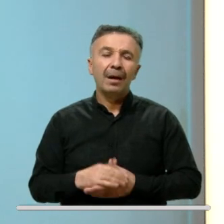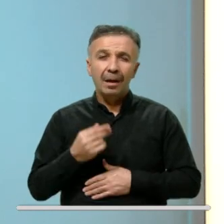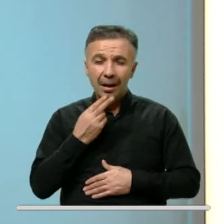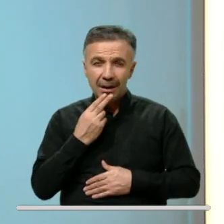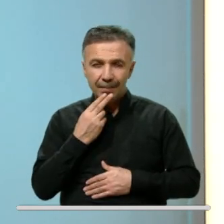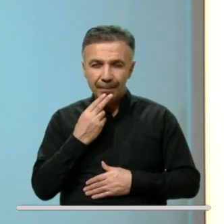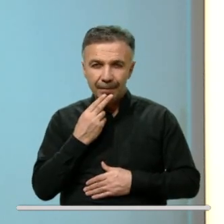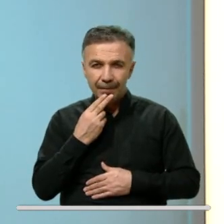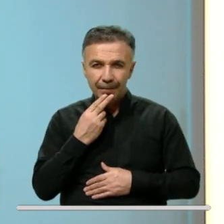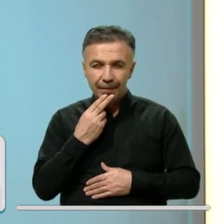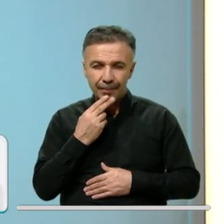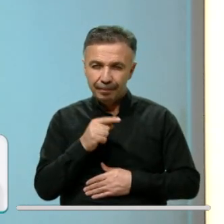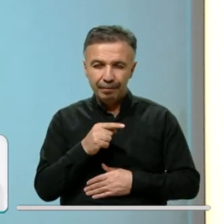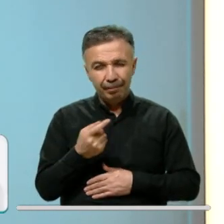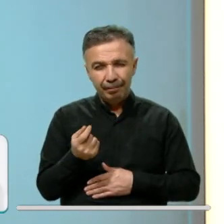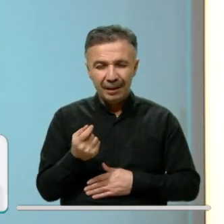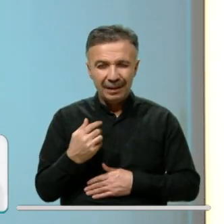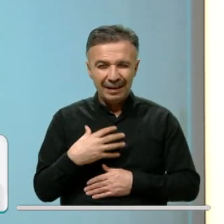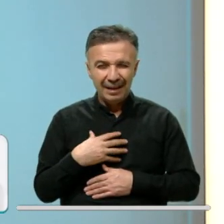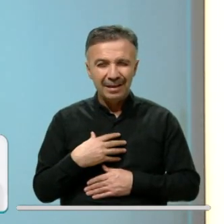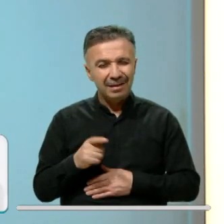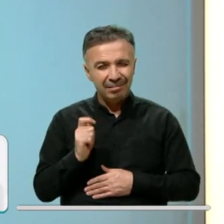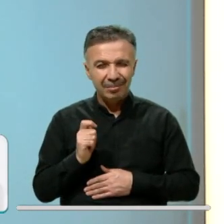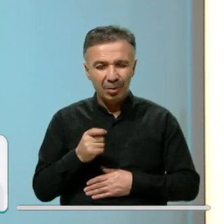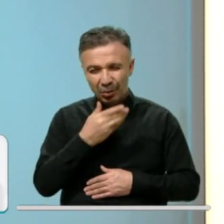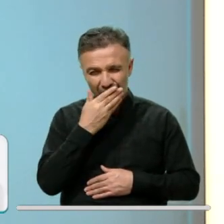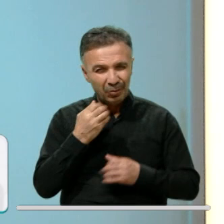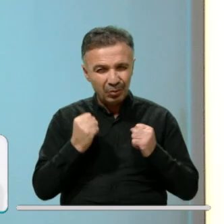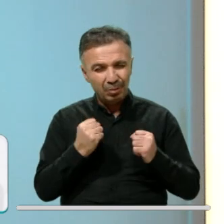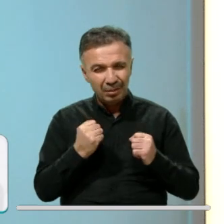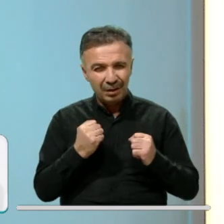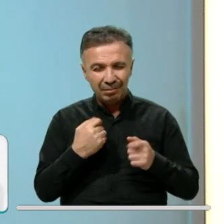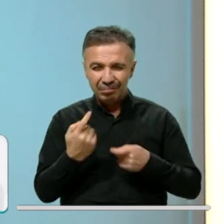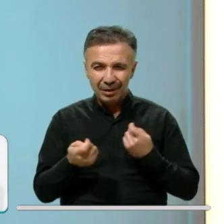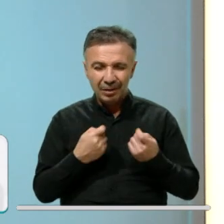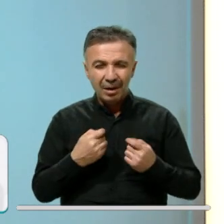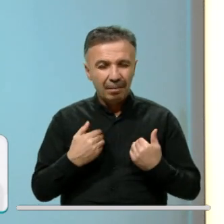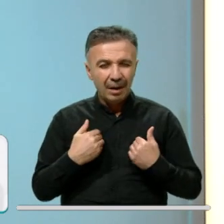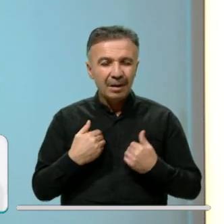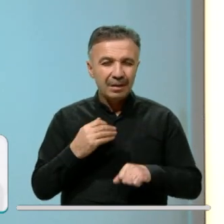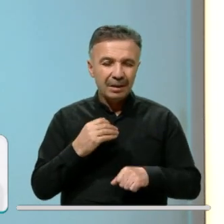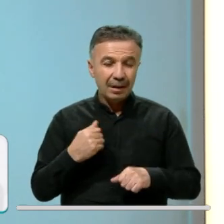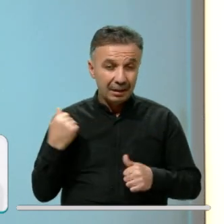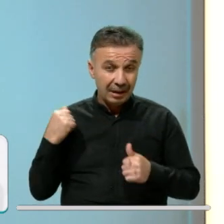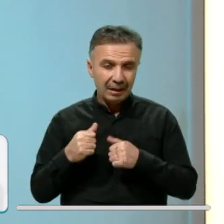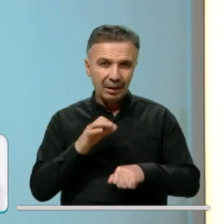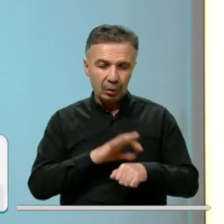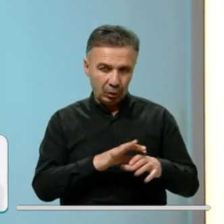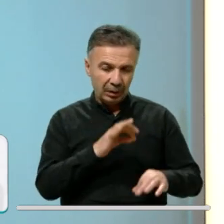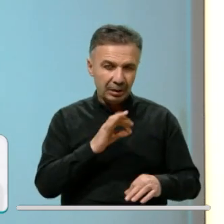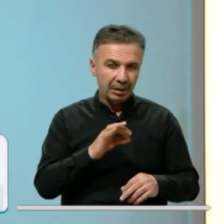hanımefendi biraz da kendini zorlayarak oruç tutuyor. Bence doktoruyla tekrar görüşsün